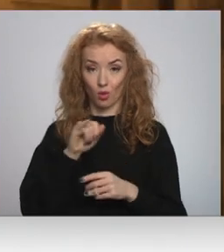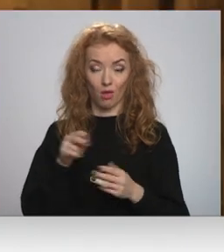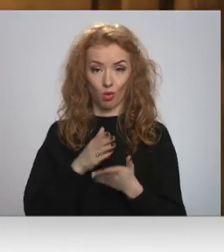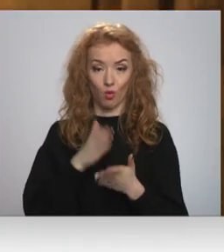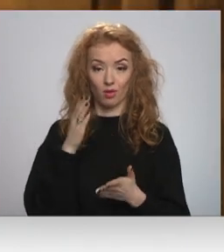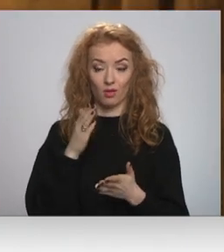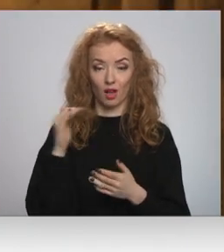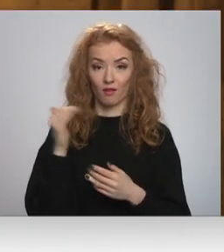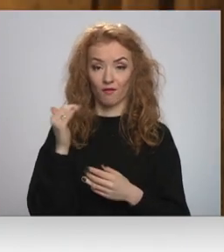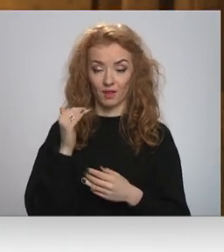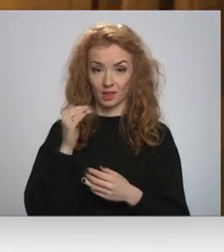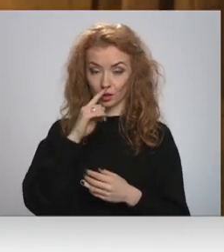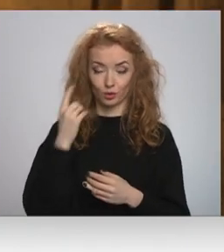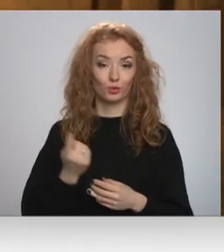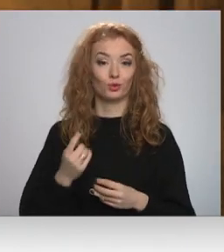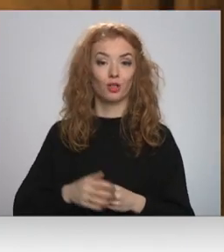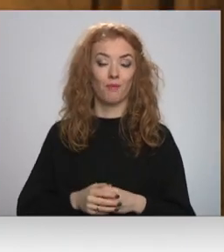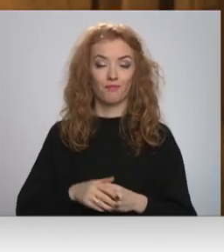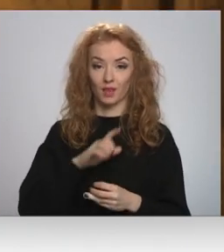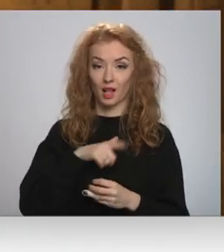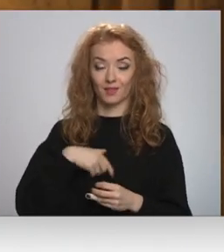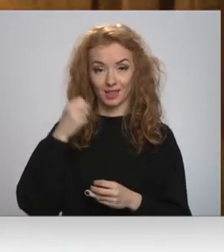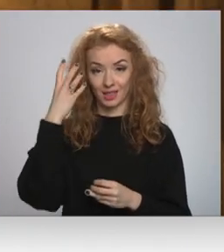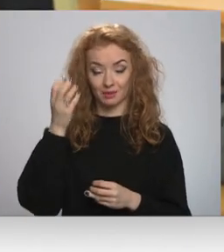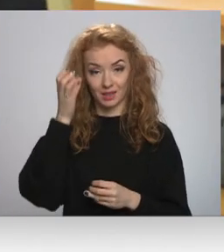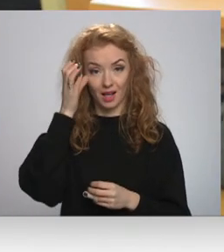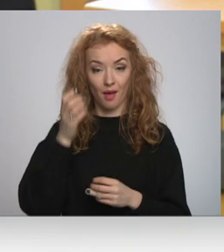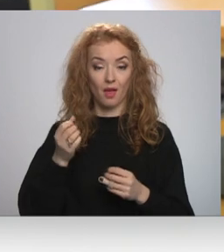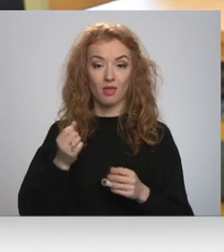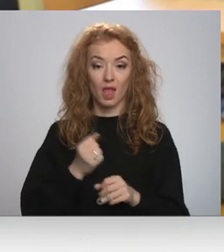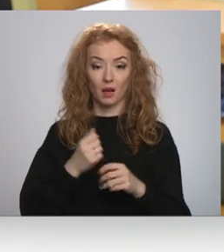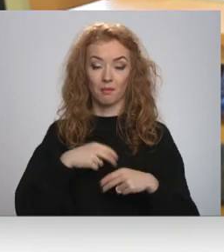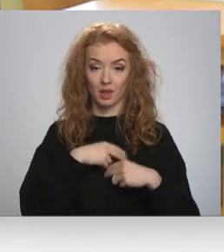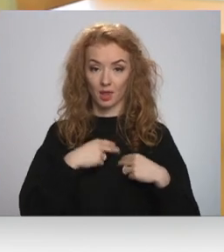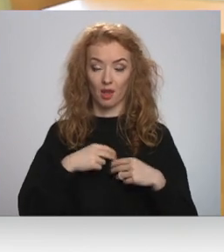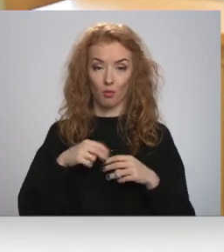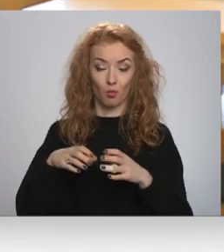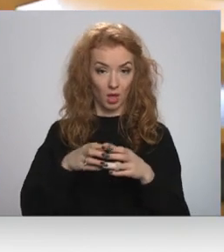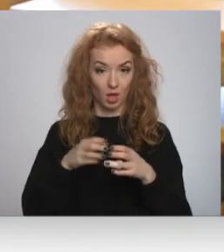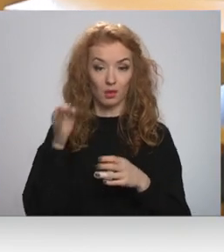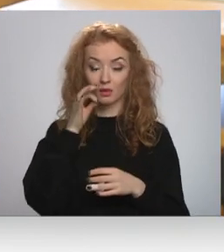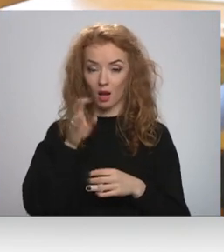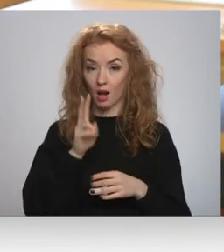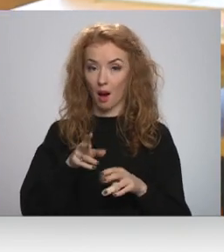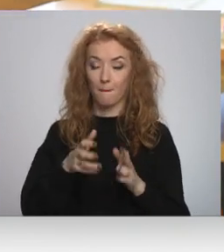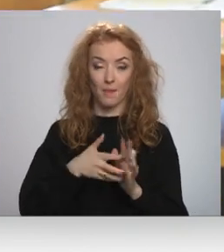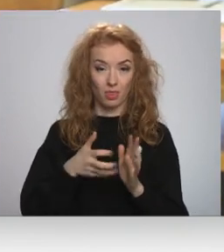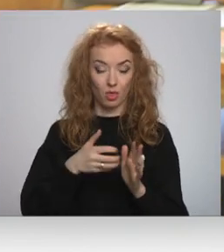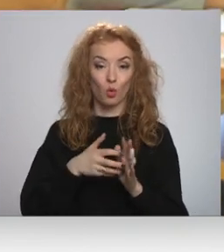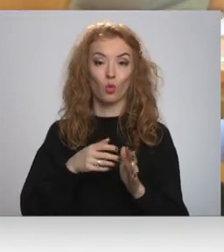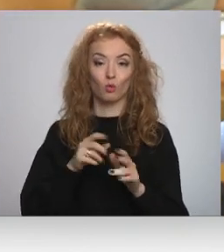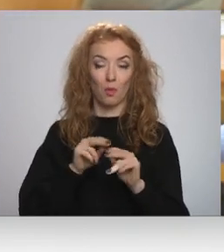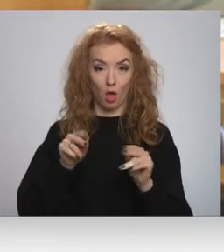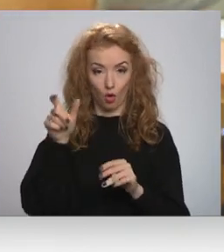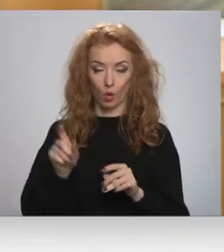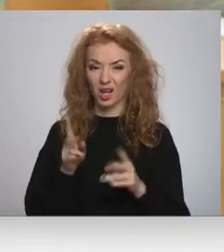tas fizika. Latvijas izglītības un zinātnes darbinieku arotbiedrībā RTV norāda, situācija ar pedagogu trūkumu skolās ir